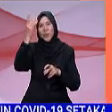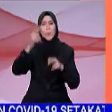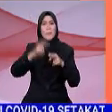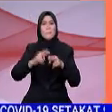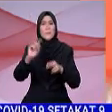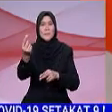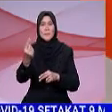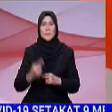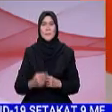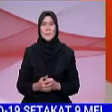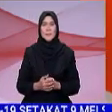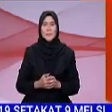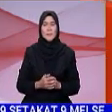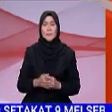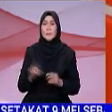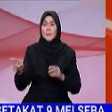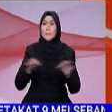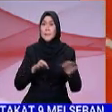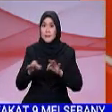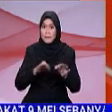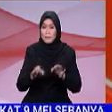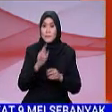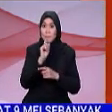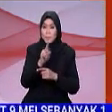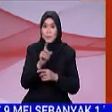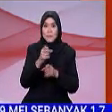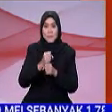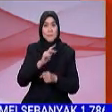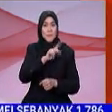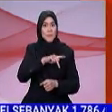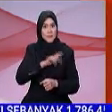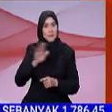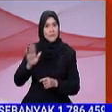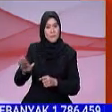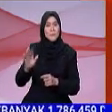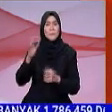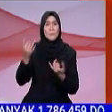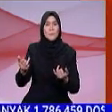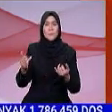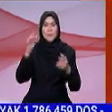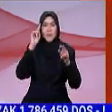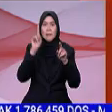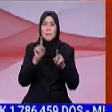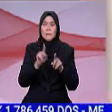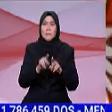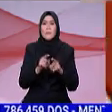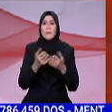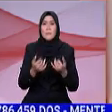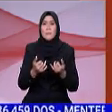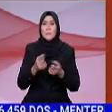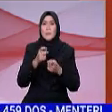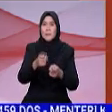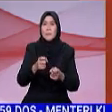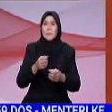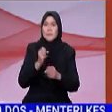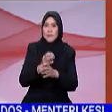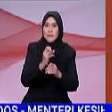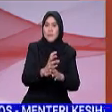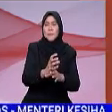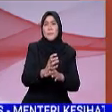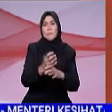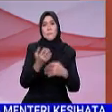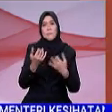saja. Jelasnya, walaupun itu pendapat pribadinya, beliau percaya bahawa penghargaan antaranya menerusi insentif